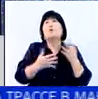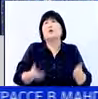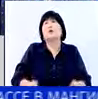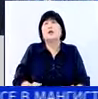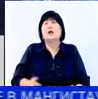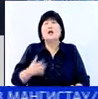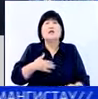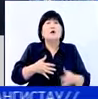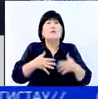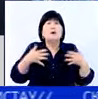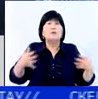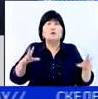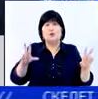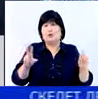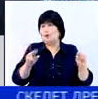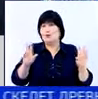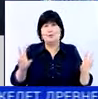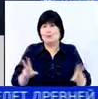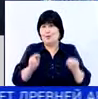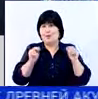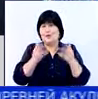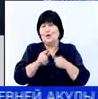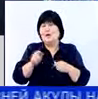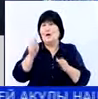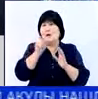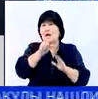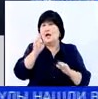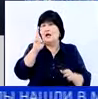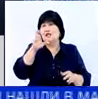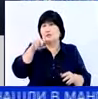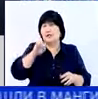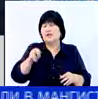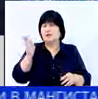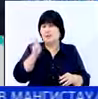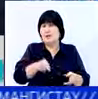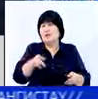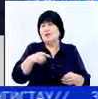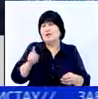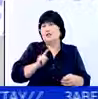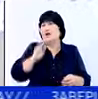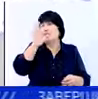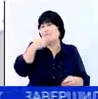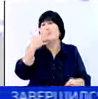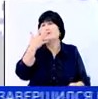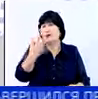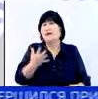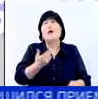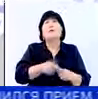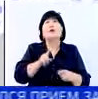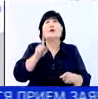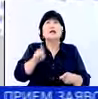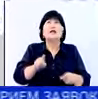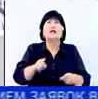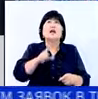по большому счету, очень повезло, что такой эксперт к нам приехал. Мы ждали этого эксперта почти что 5 лет, потому что